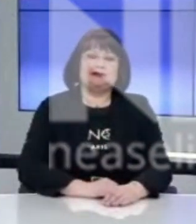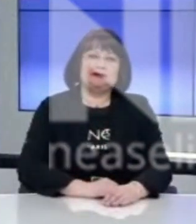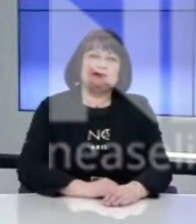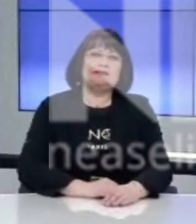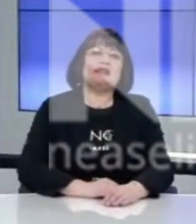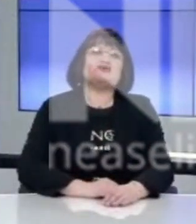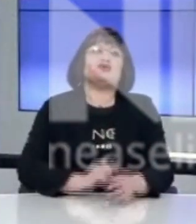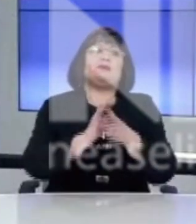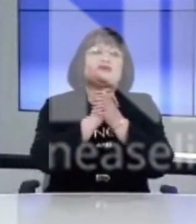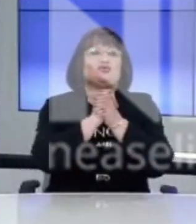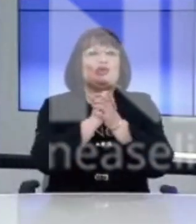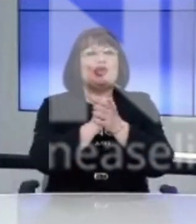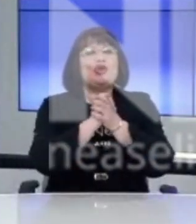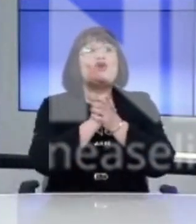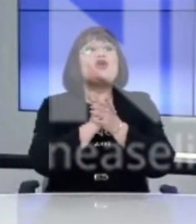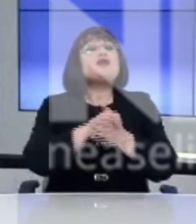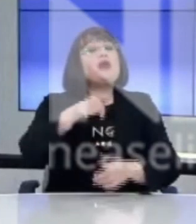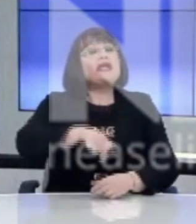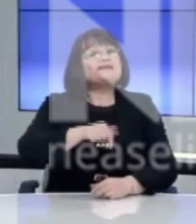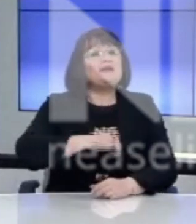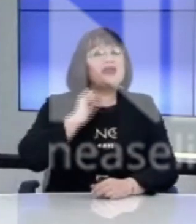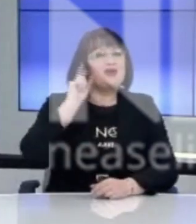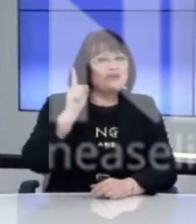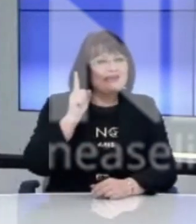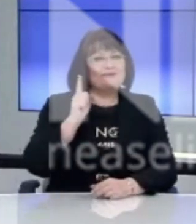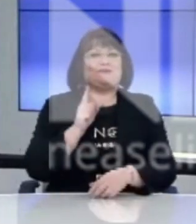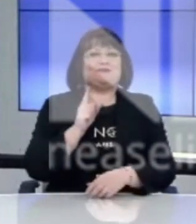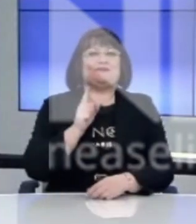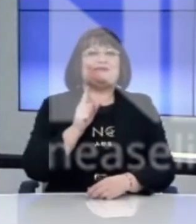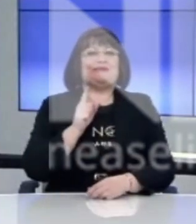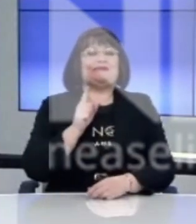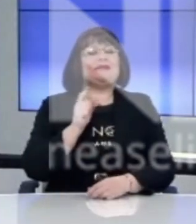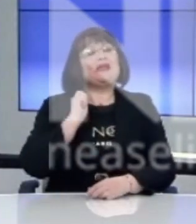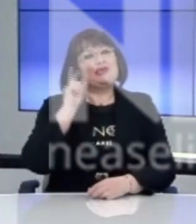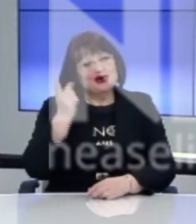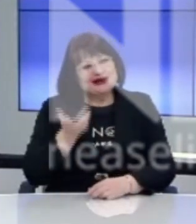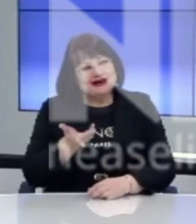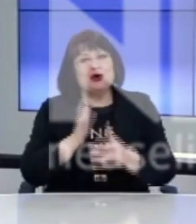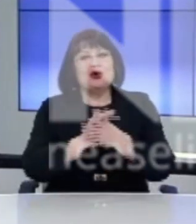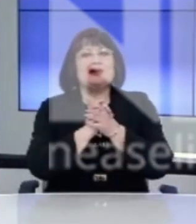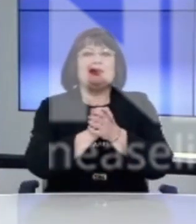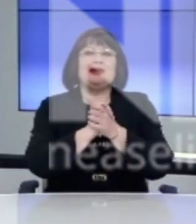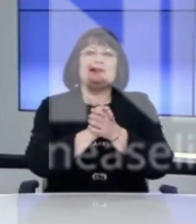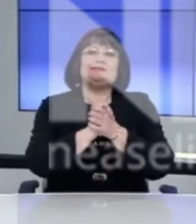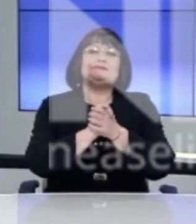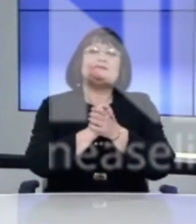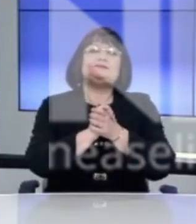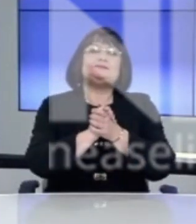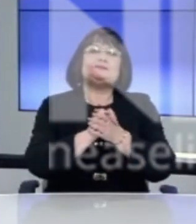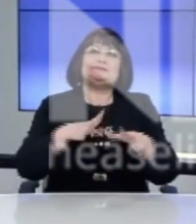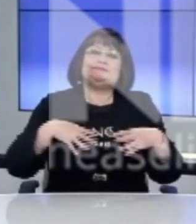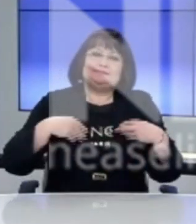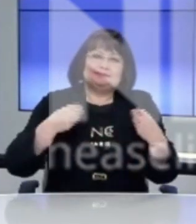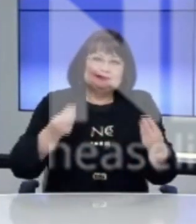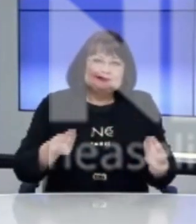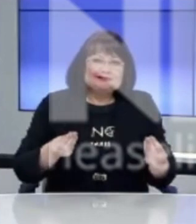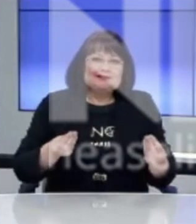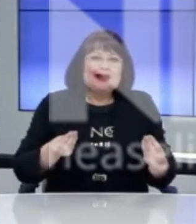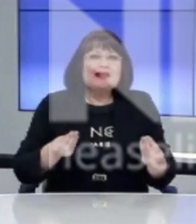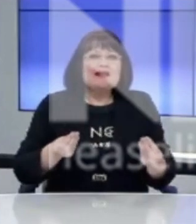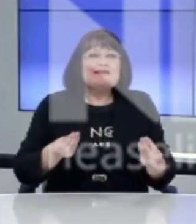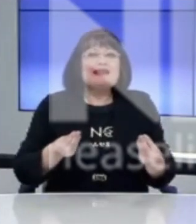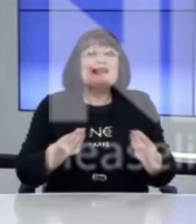Να ευχηθώ χρόνια πολλά στις εορτάζουσες και στους εορτάζοντες και κάνω μια ευχή. Το κλίμα